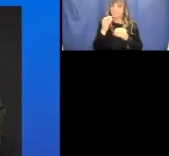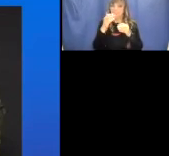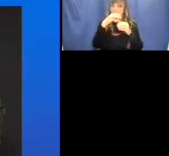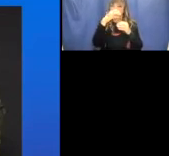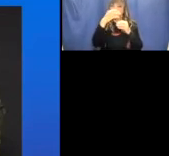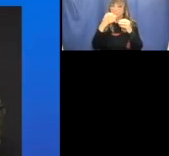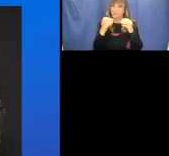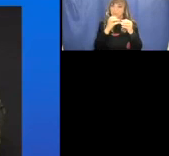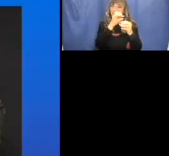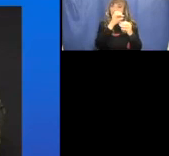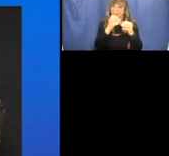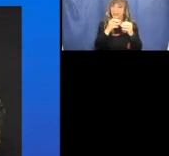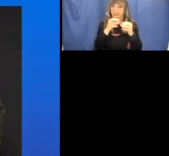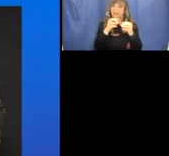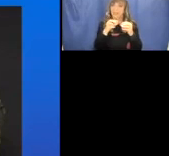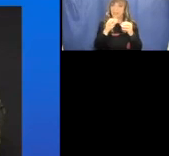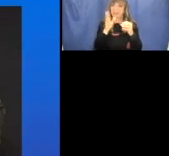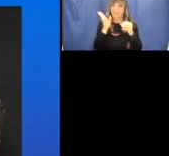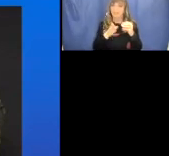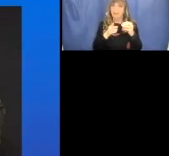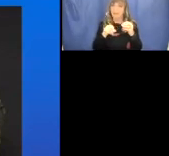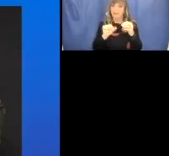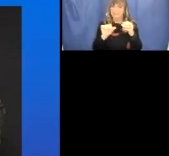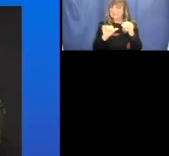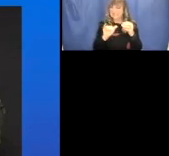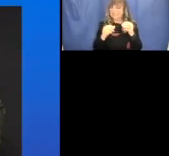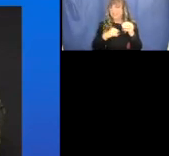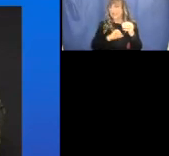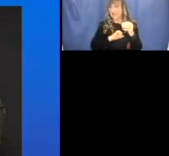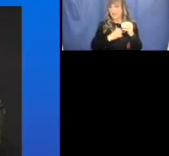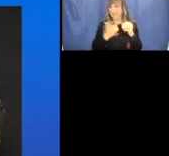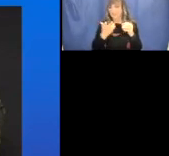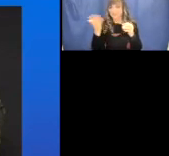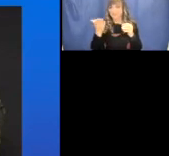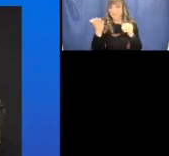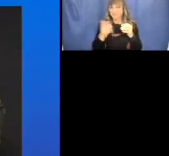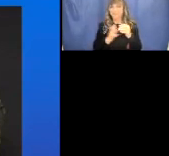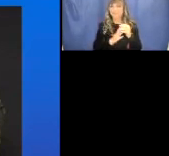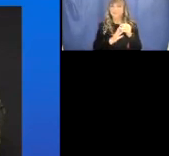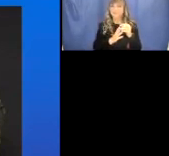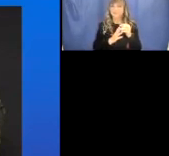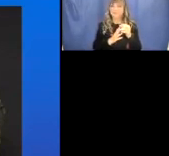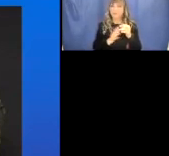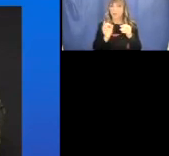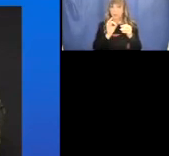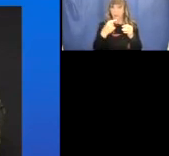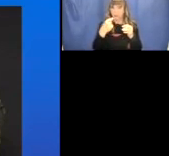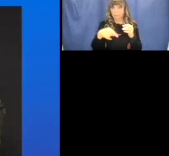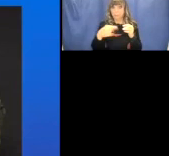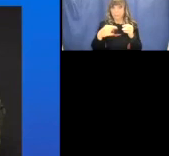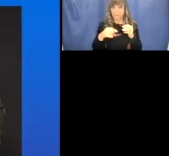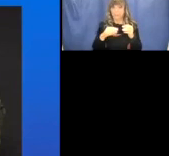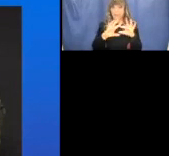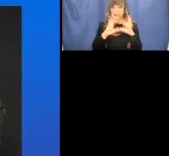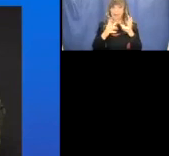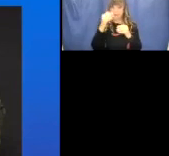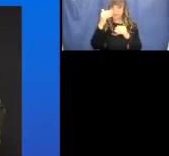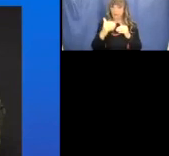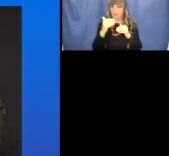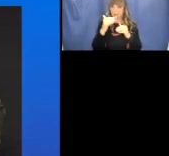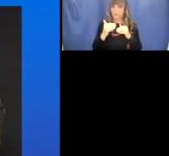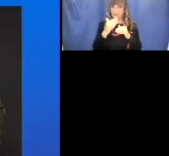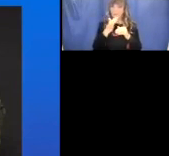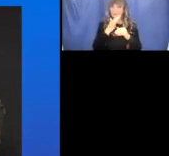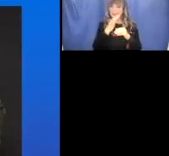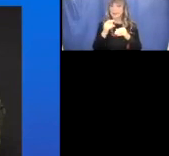della val passiria e filtro che siano o anche quest'altro granato sempre questa e addirittura